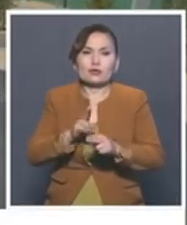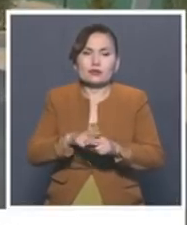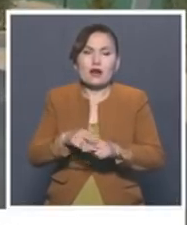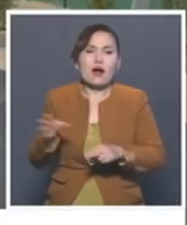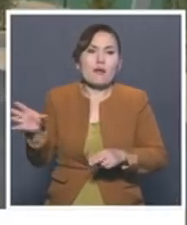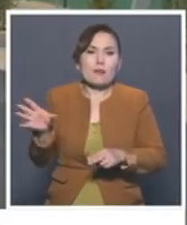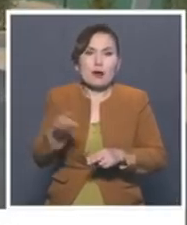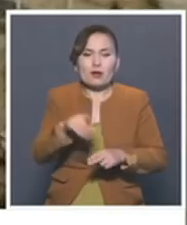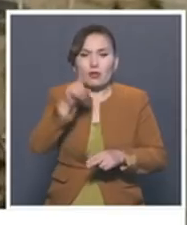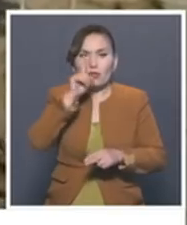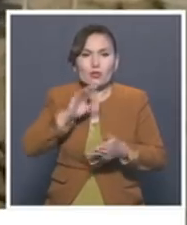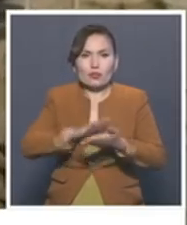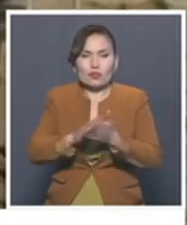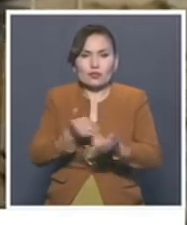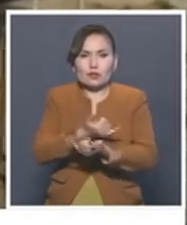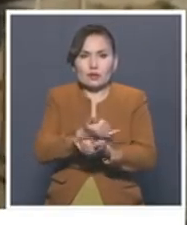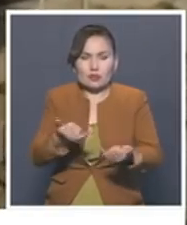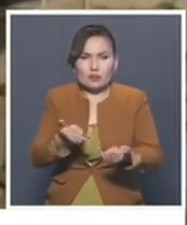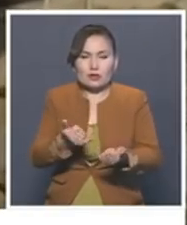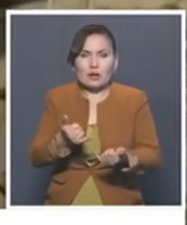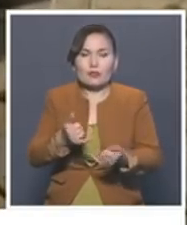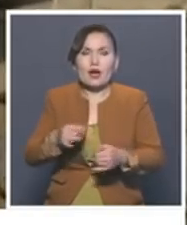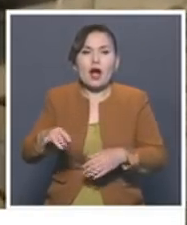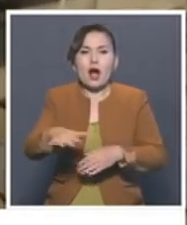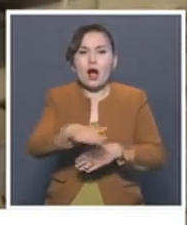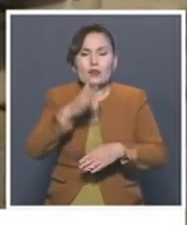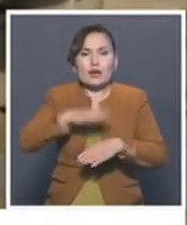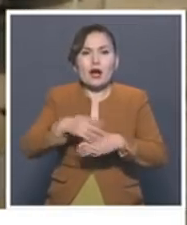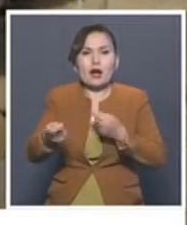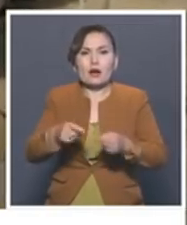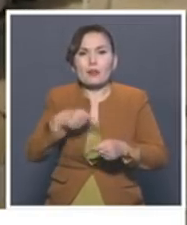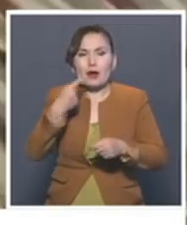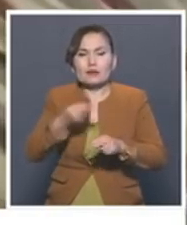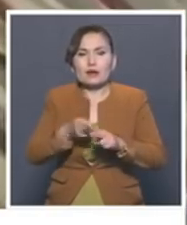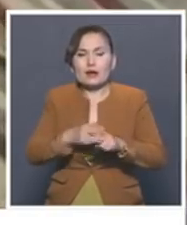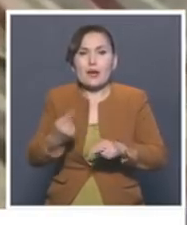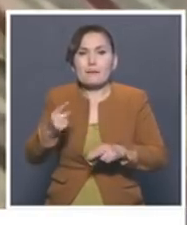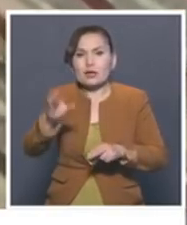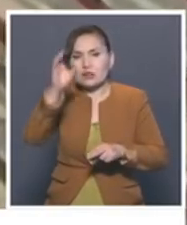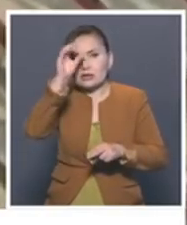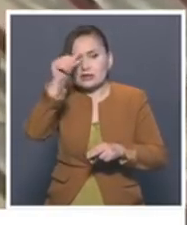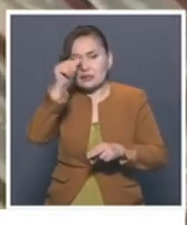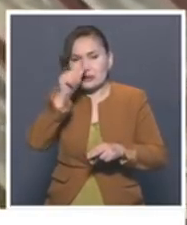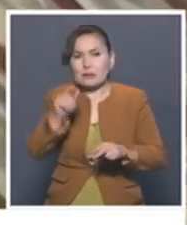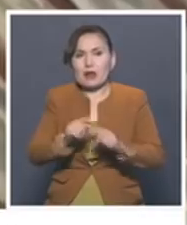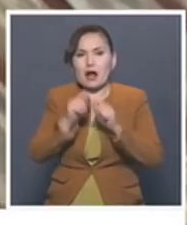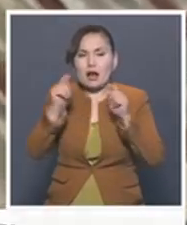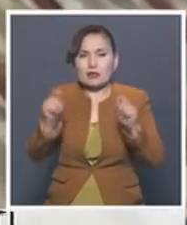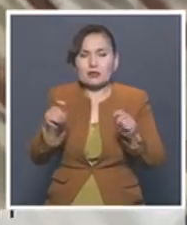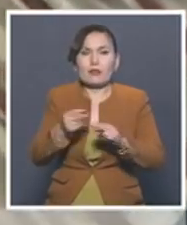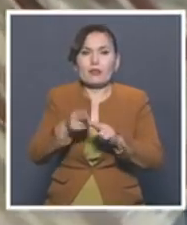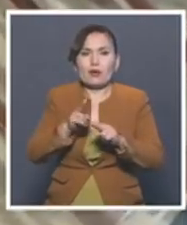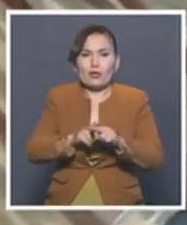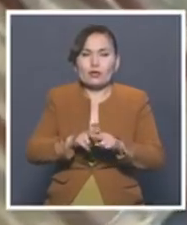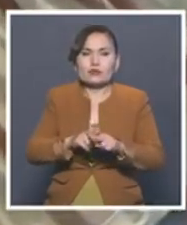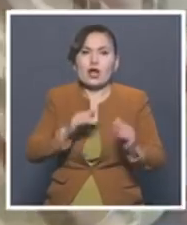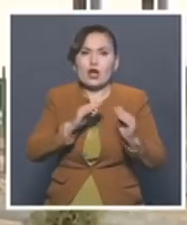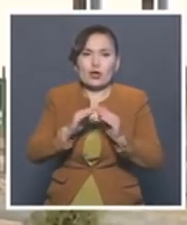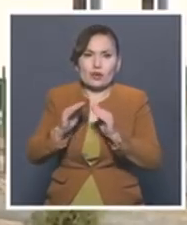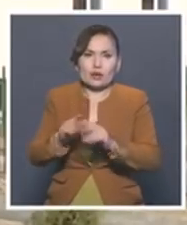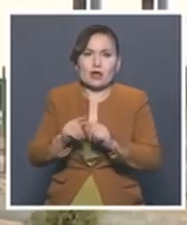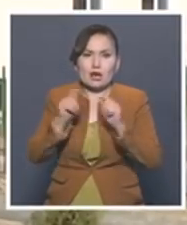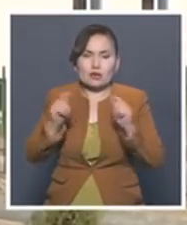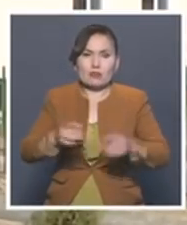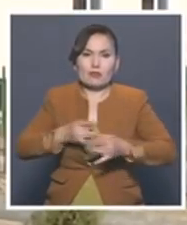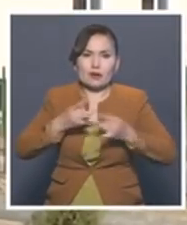мекемесі салынып жатыр. Аудан әкімінің айтуынша, қоныстой 1 қыркүйекке жоспарланған. Түркістан облысынан Гүлжазира Ғалиқызы, Қуаныш Әбуов,